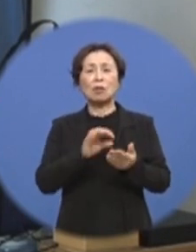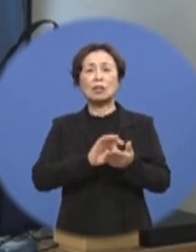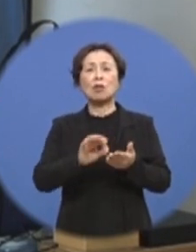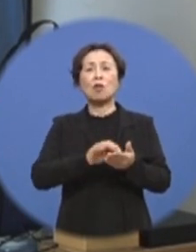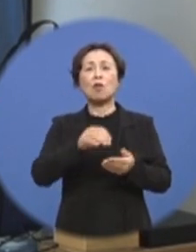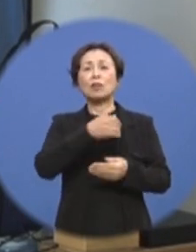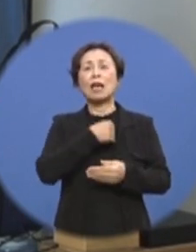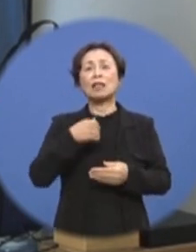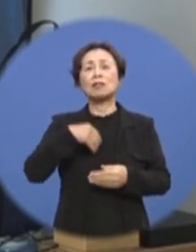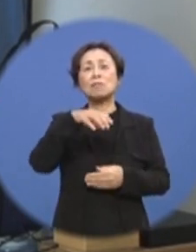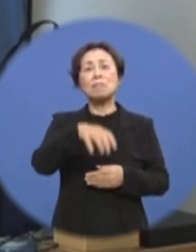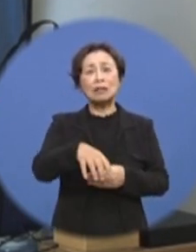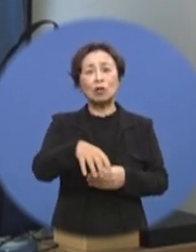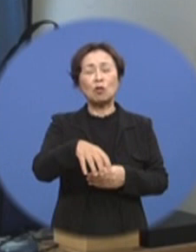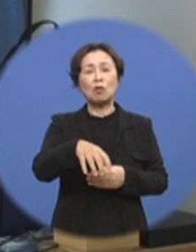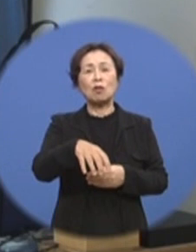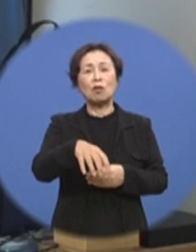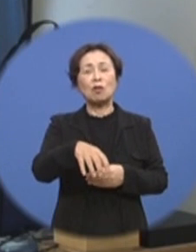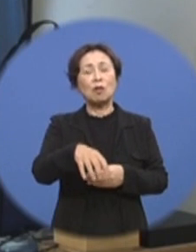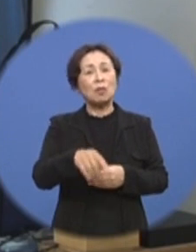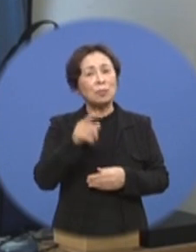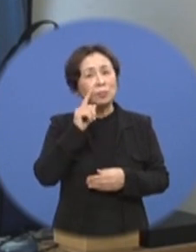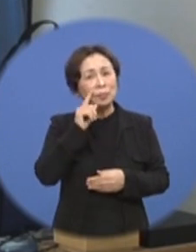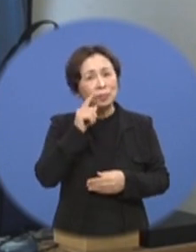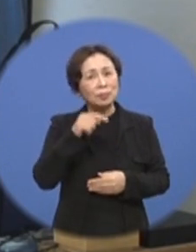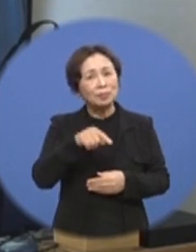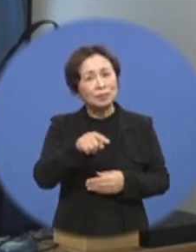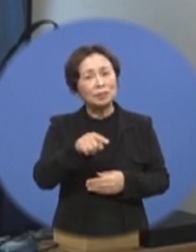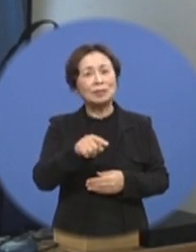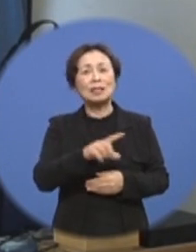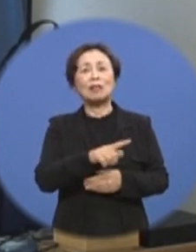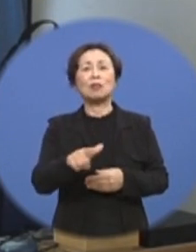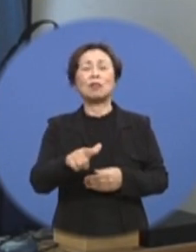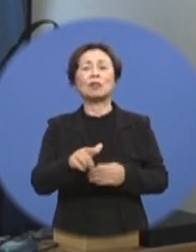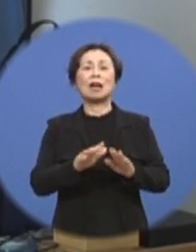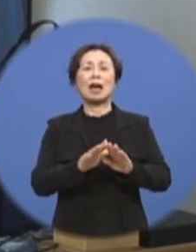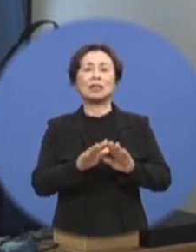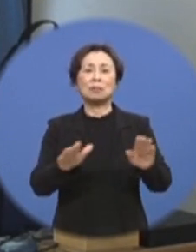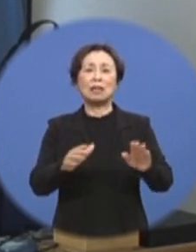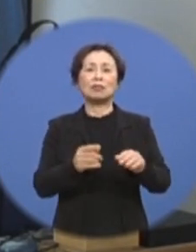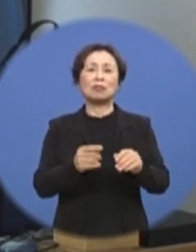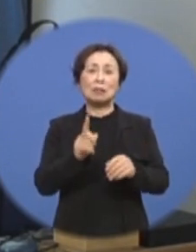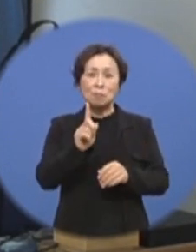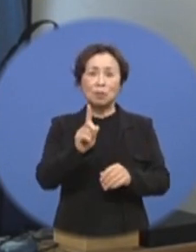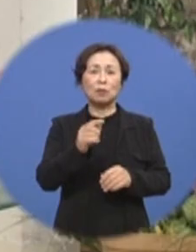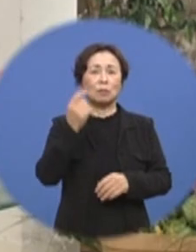そこにあの声をかけていってみるって言うのが第一歩になるかなと思います